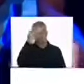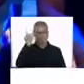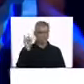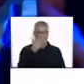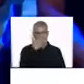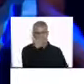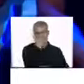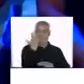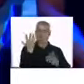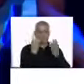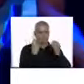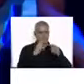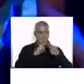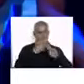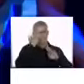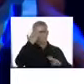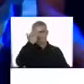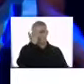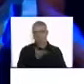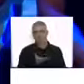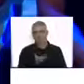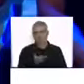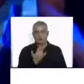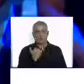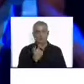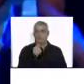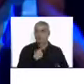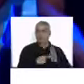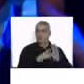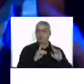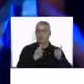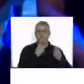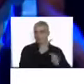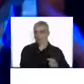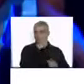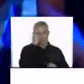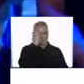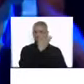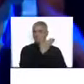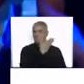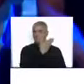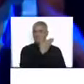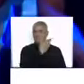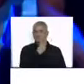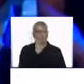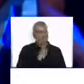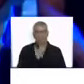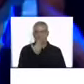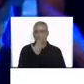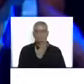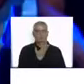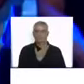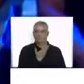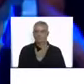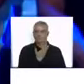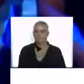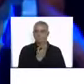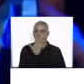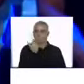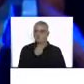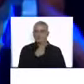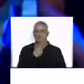המדינה וגם הרבה בעולם מכירים. עכשיו למשל, מה שהיה בבלומפילד, שזה חובה לספר את זה, זה